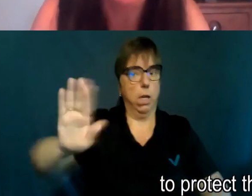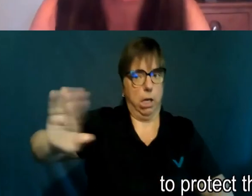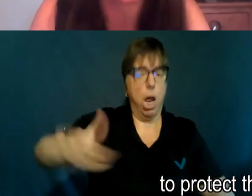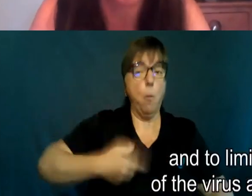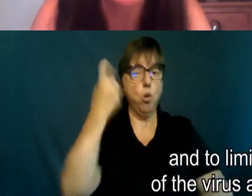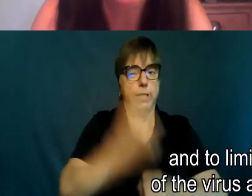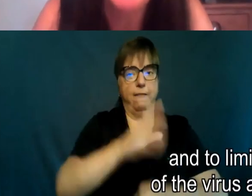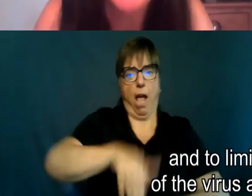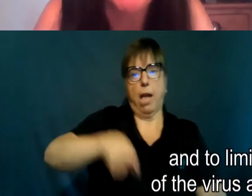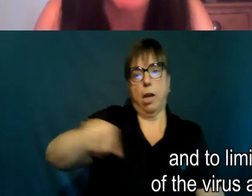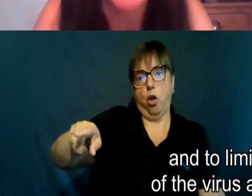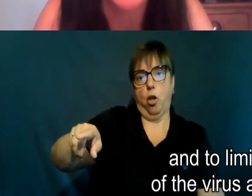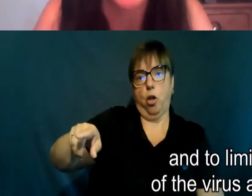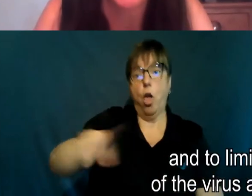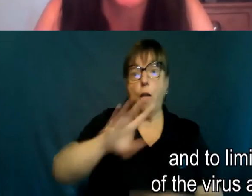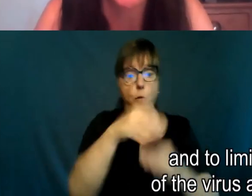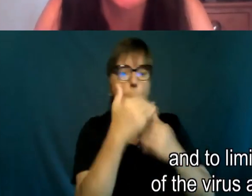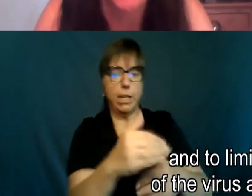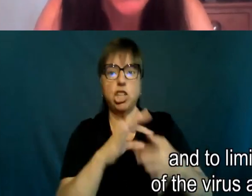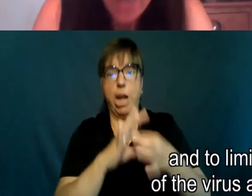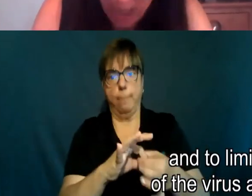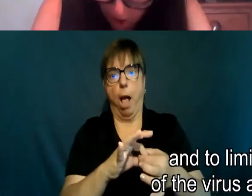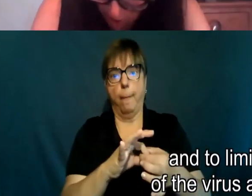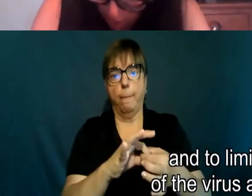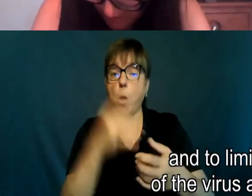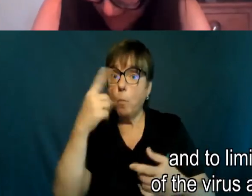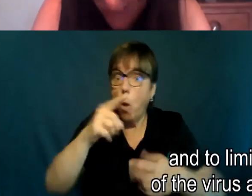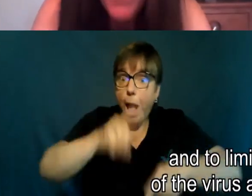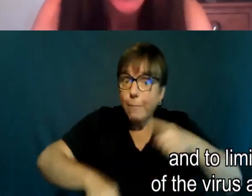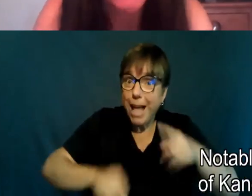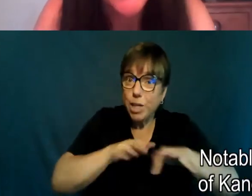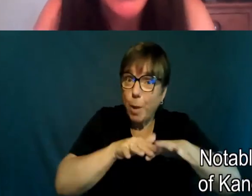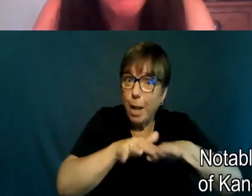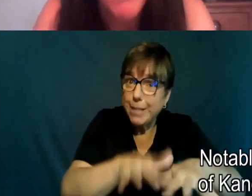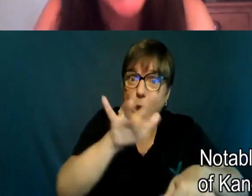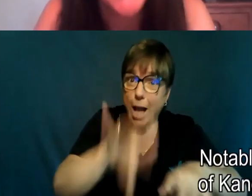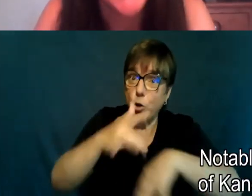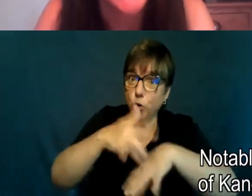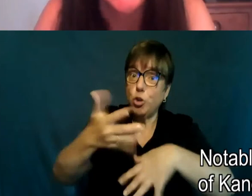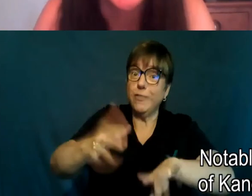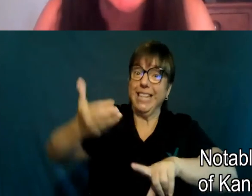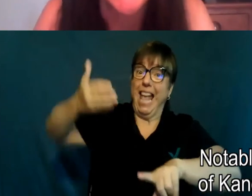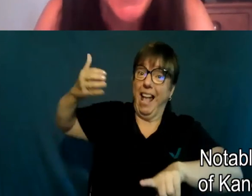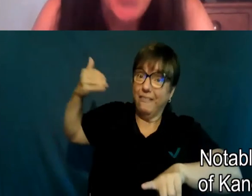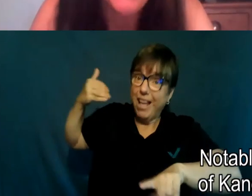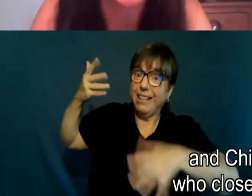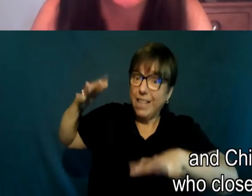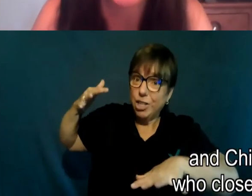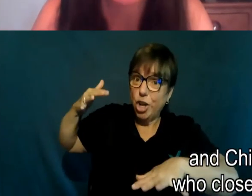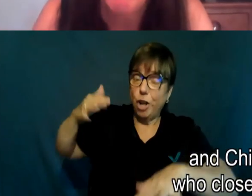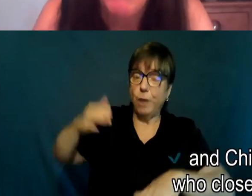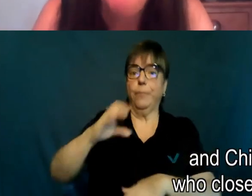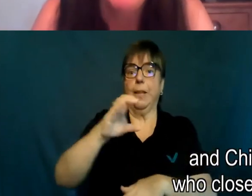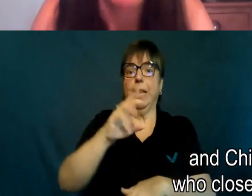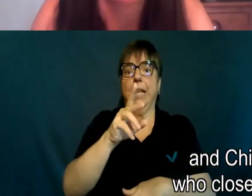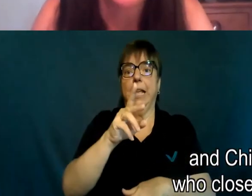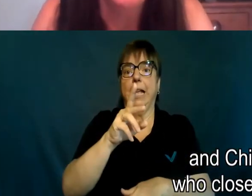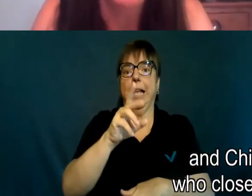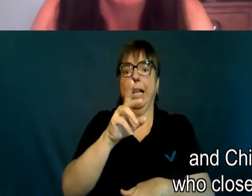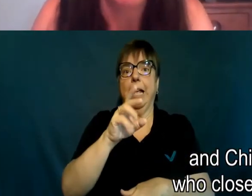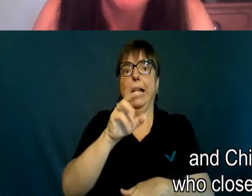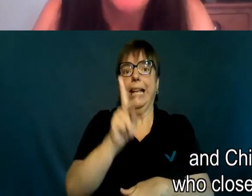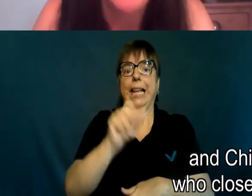leurs membres et pour limiter la propagation du virus en leur sein. Je pense notamment à Kanakiskane St-Aké, le chef Simon,